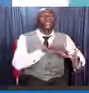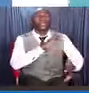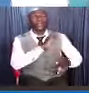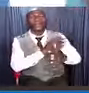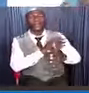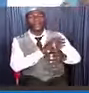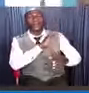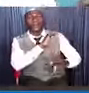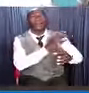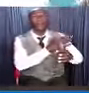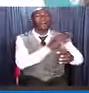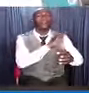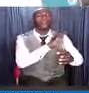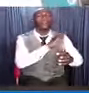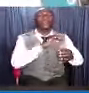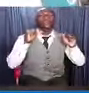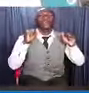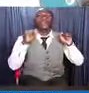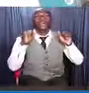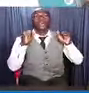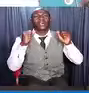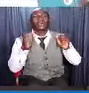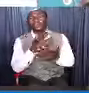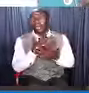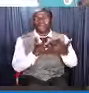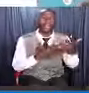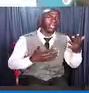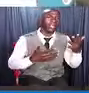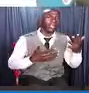jambo. Mungu vongo vongo voya jambo.